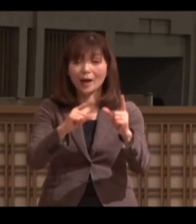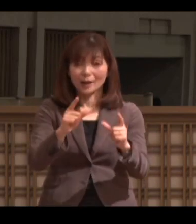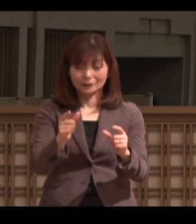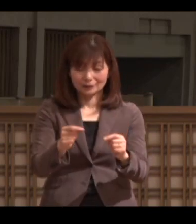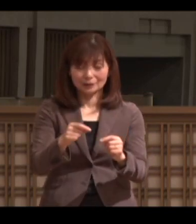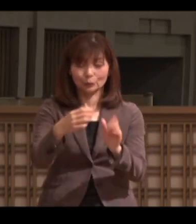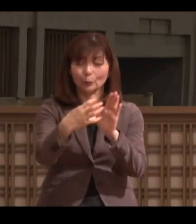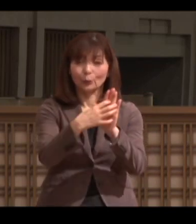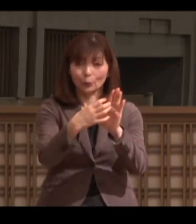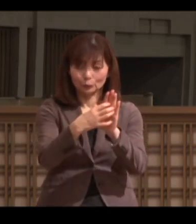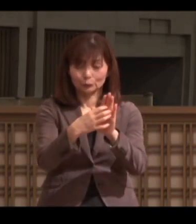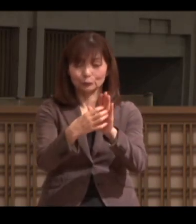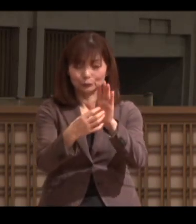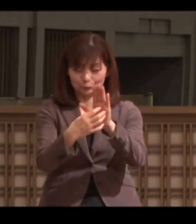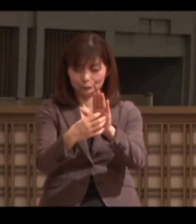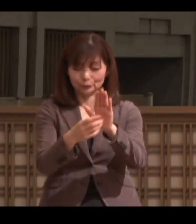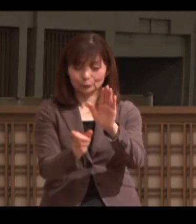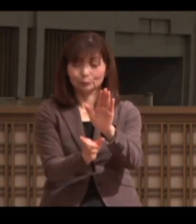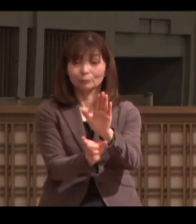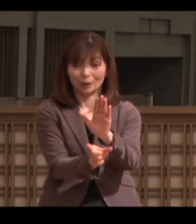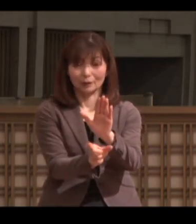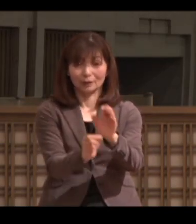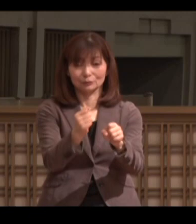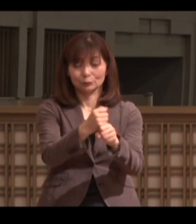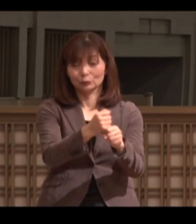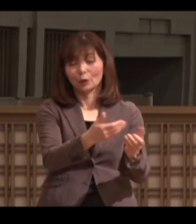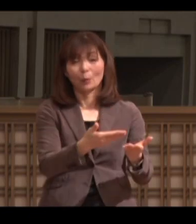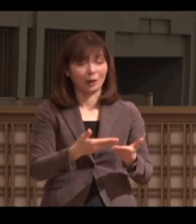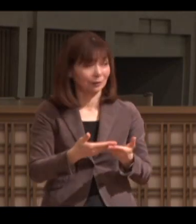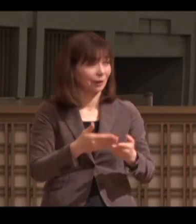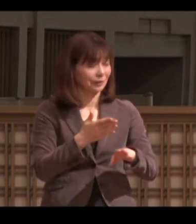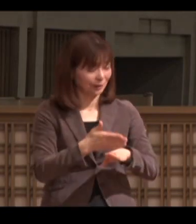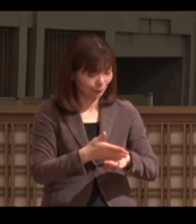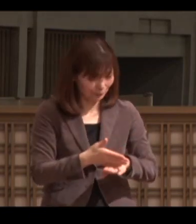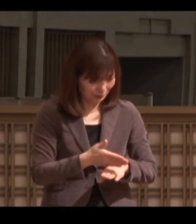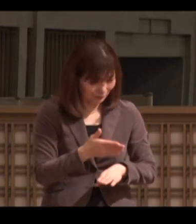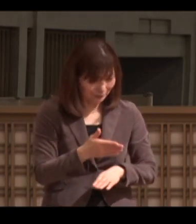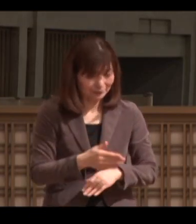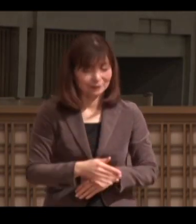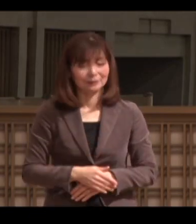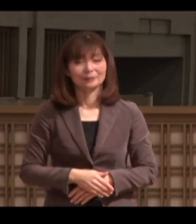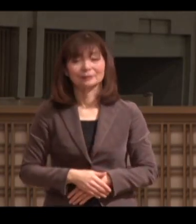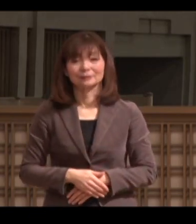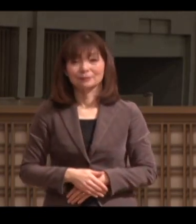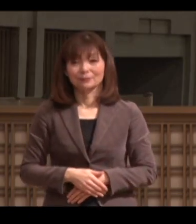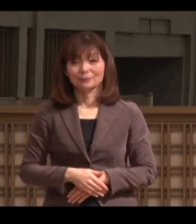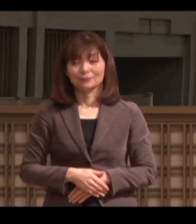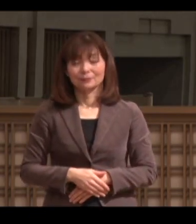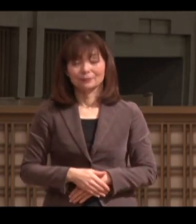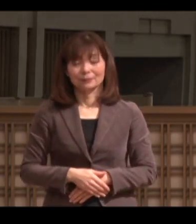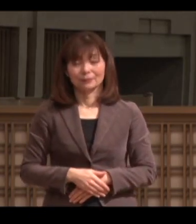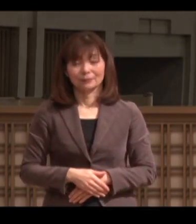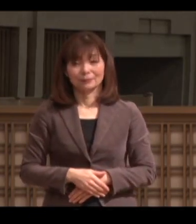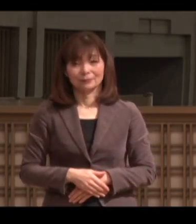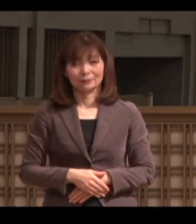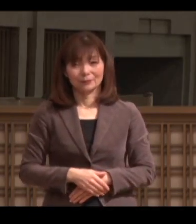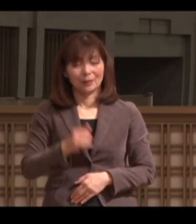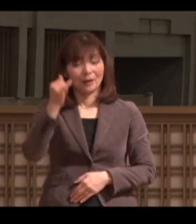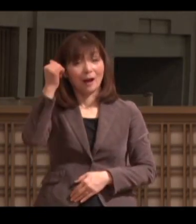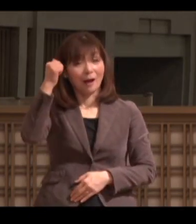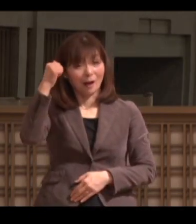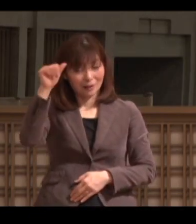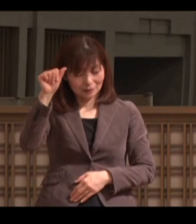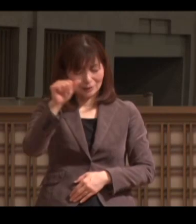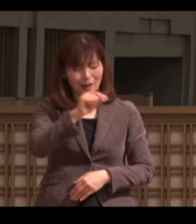いただいてこういうデザインを作っていただきました本当にありがとうございますえたくさんのですねアイデア出して